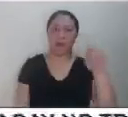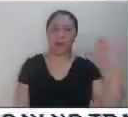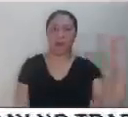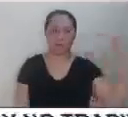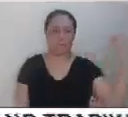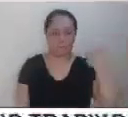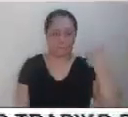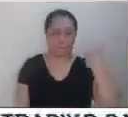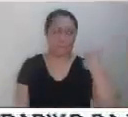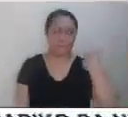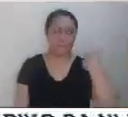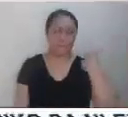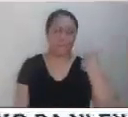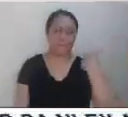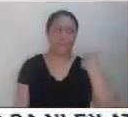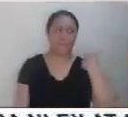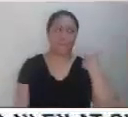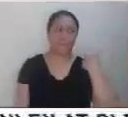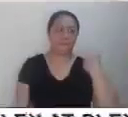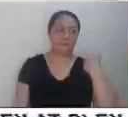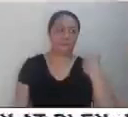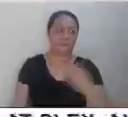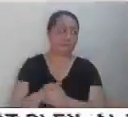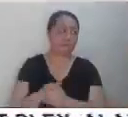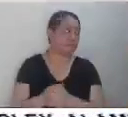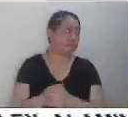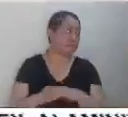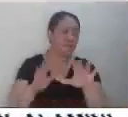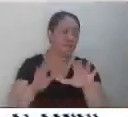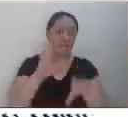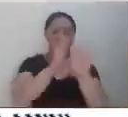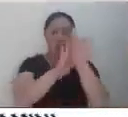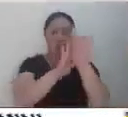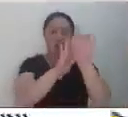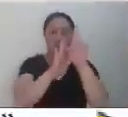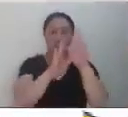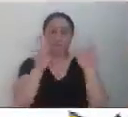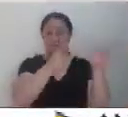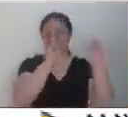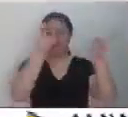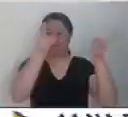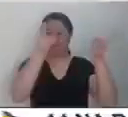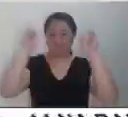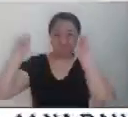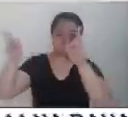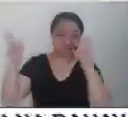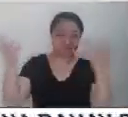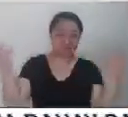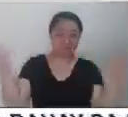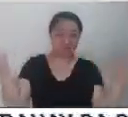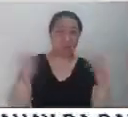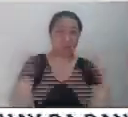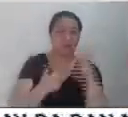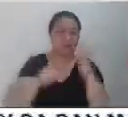Kimbo, Chief Communications Officer ng Metro Pacific Tollways. Thank you po. Maraming salamat sa pagkakataon. Salamat po.